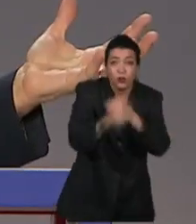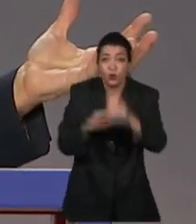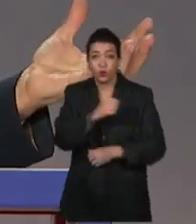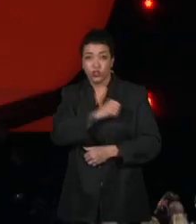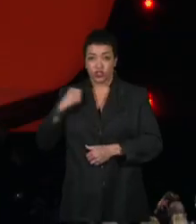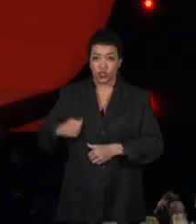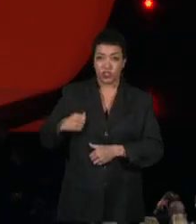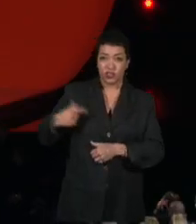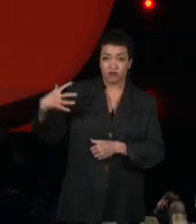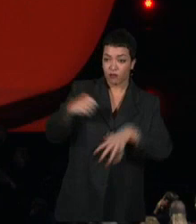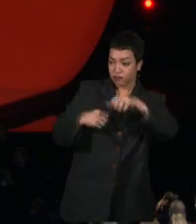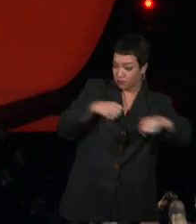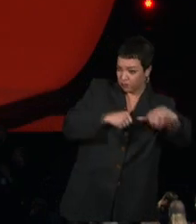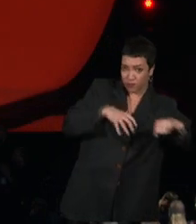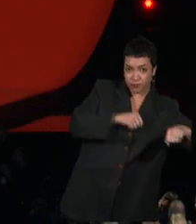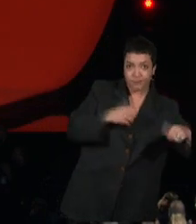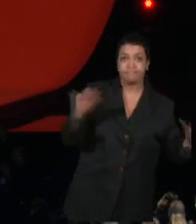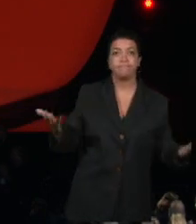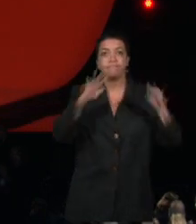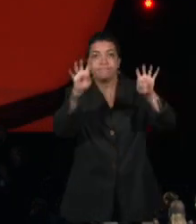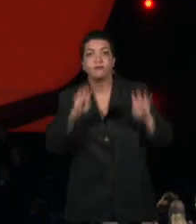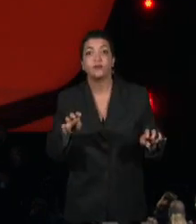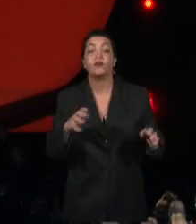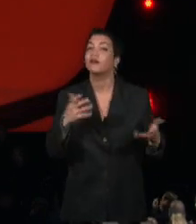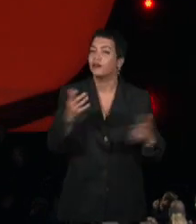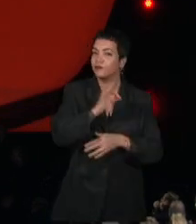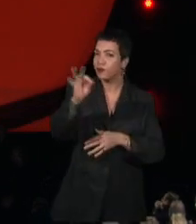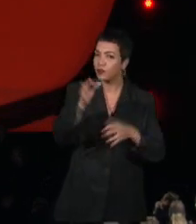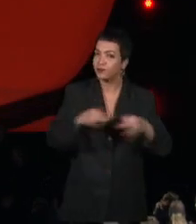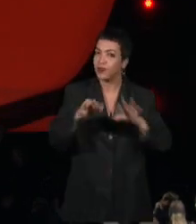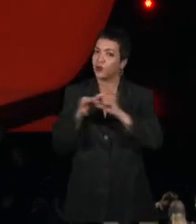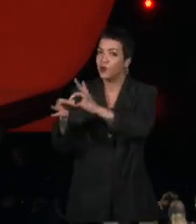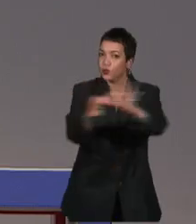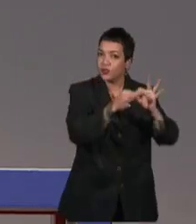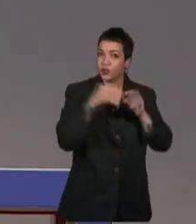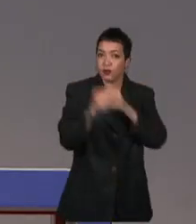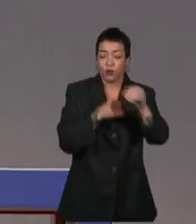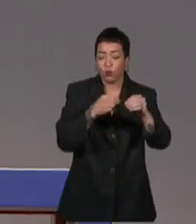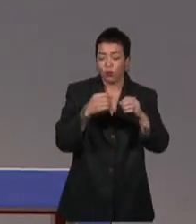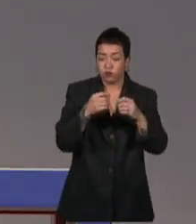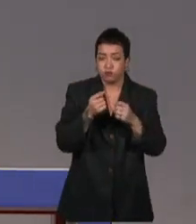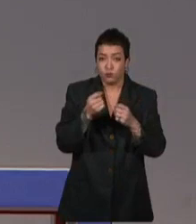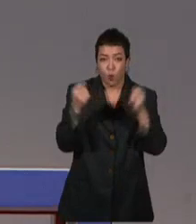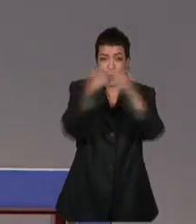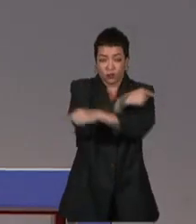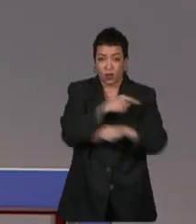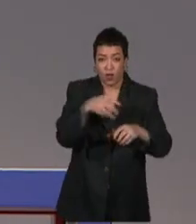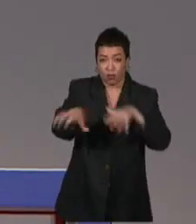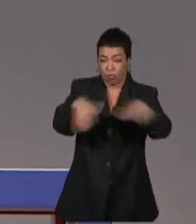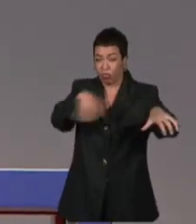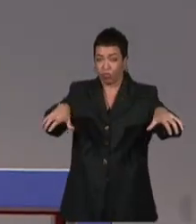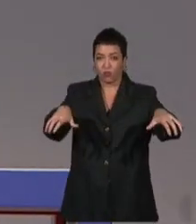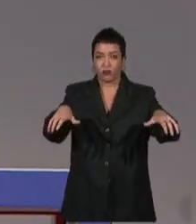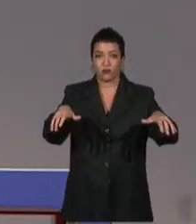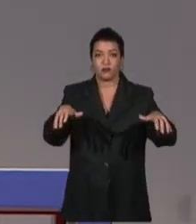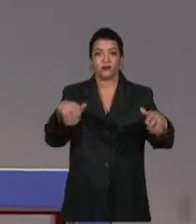Chine? Serons-nous une nation unie ou une nation éclatée? Face à ces